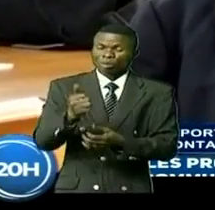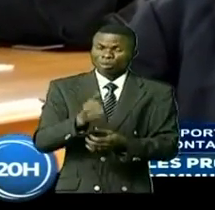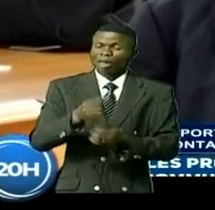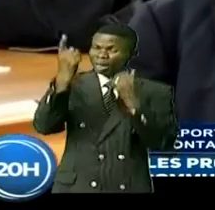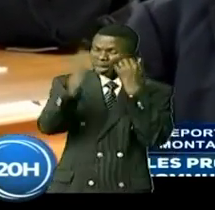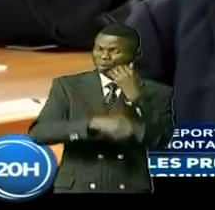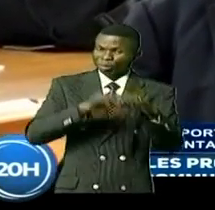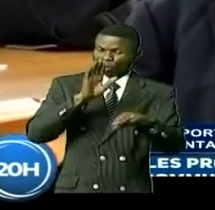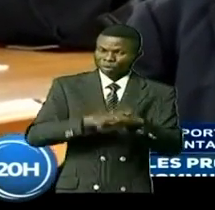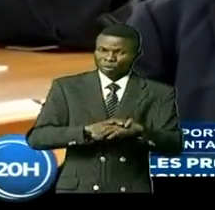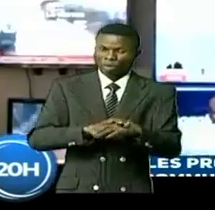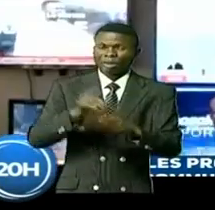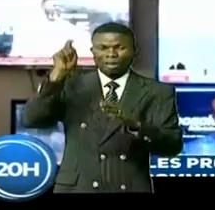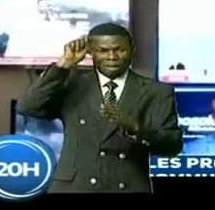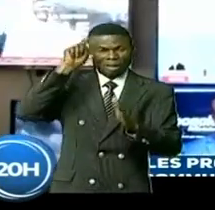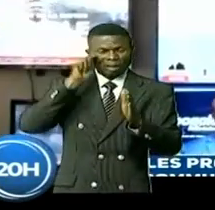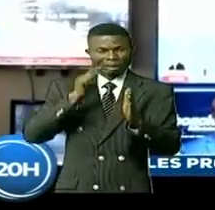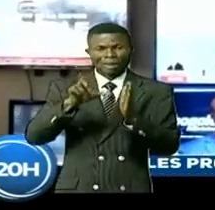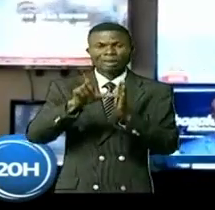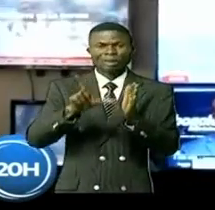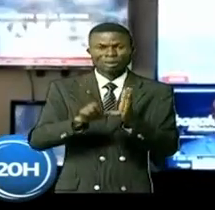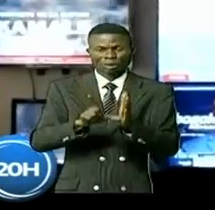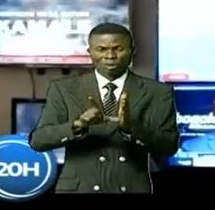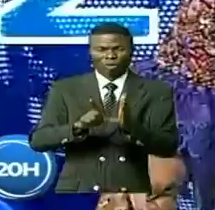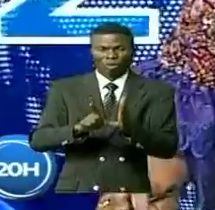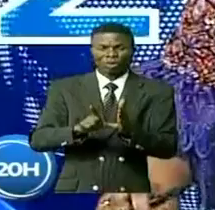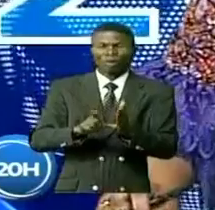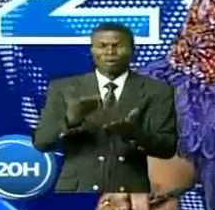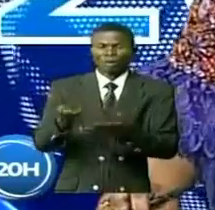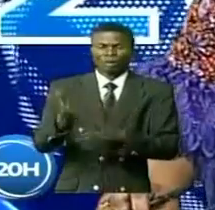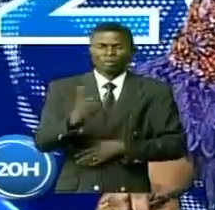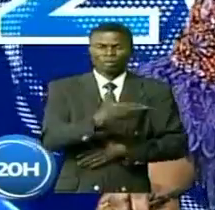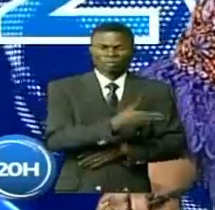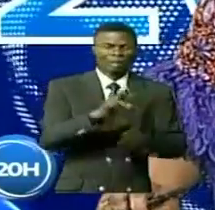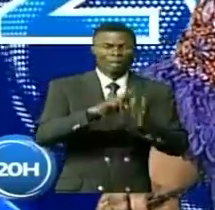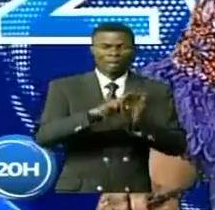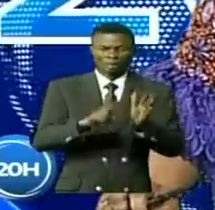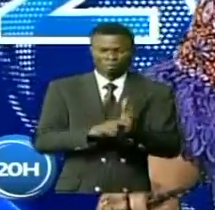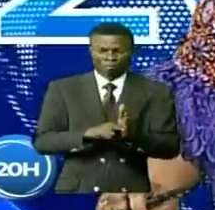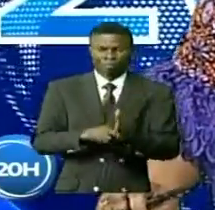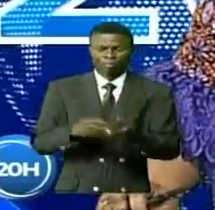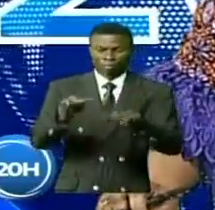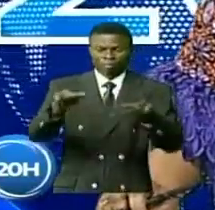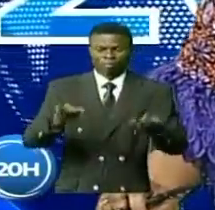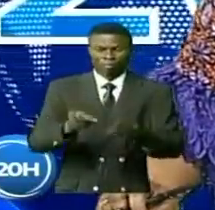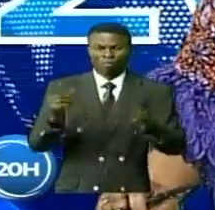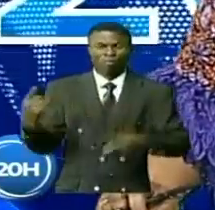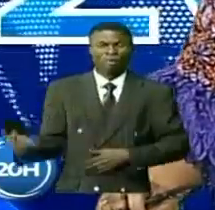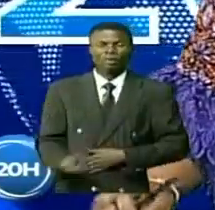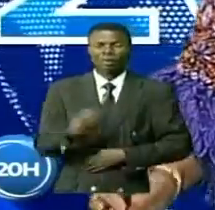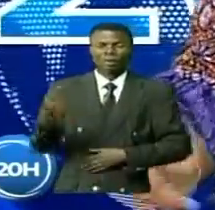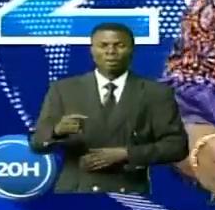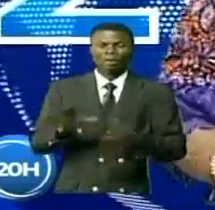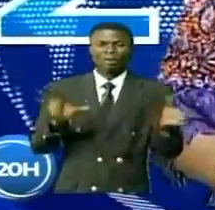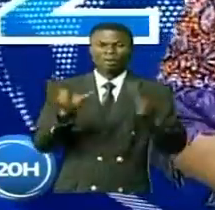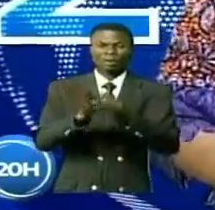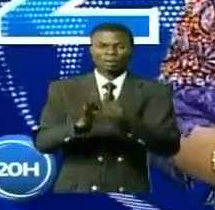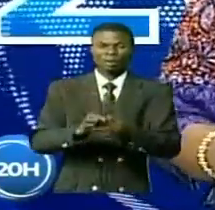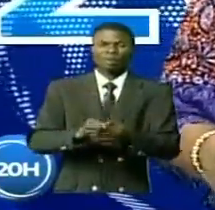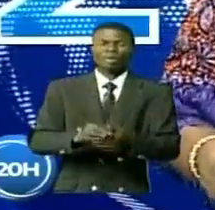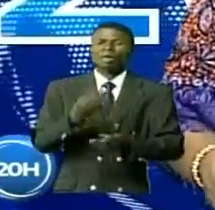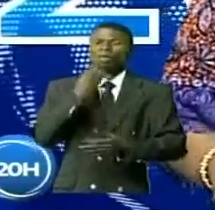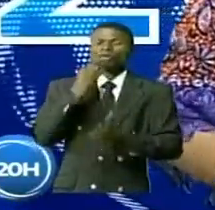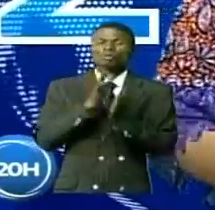sanctions conformément aux textes légaux et réglementaires. Un cadre permanent de collaboration entre l'IGF et la